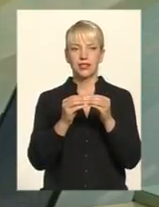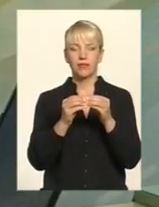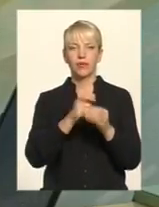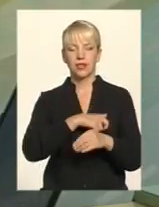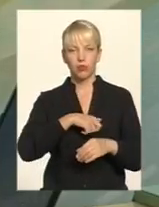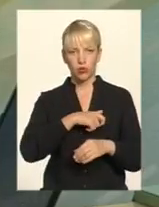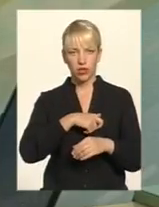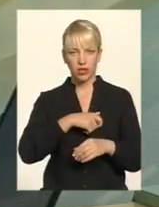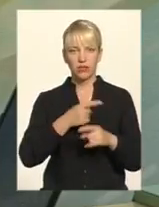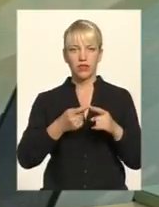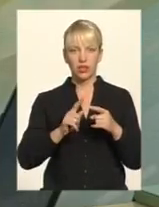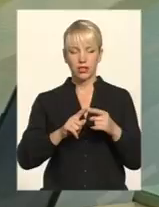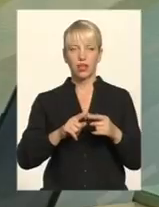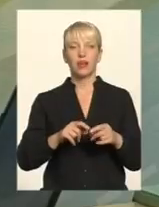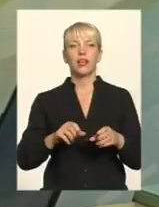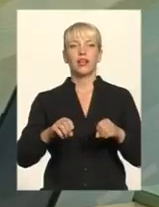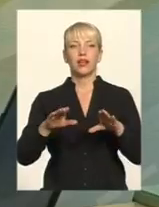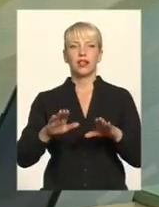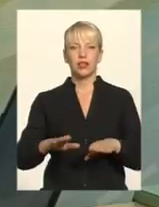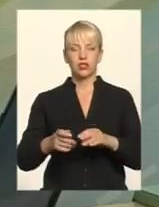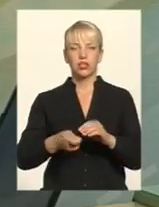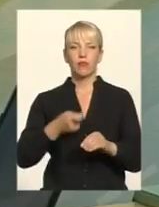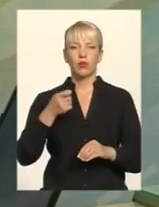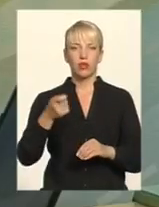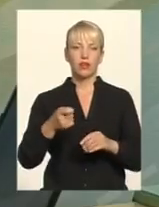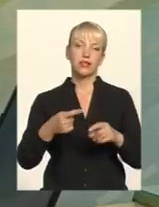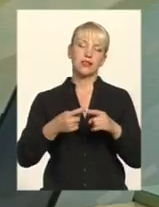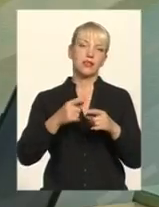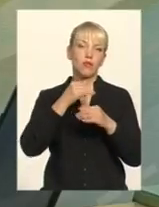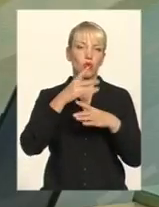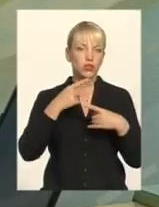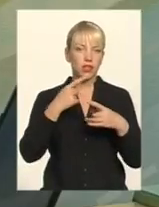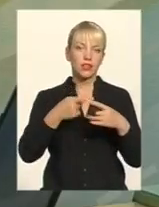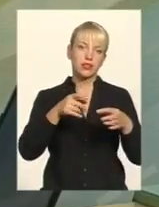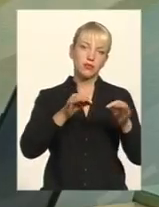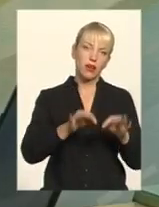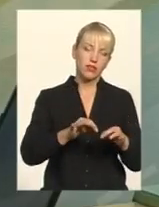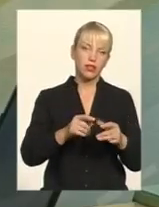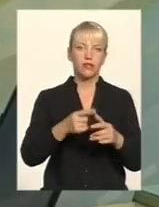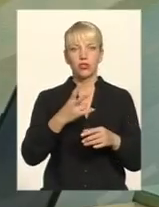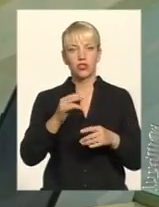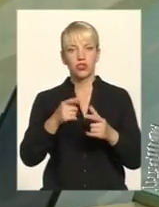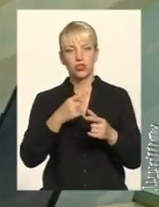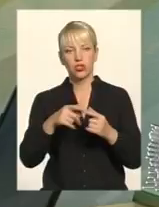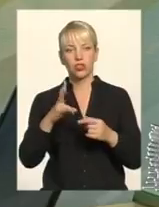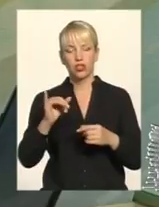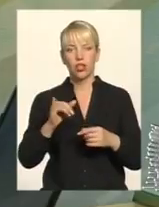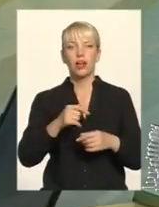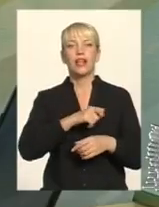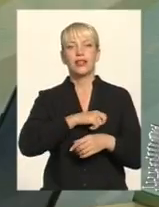10 депутатів, таке як подали рішення, я не буду стверджувати, чи справедливе, несправедливе, 10 депутатів Ружичанської громади